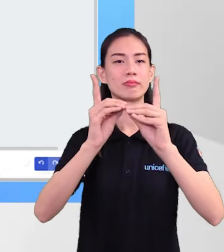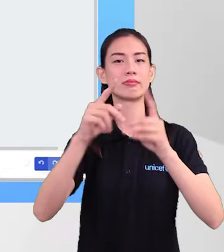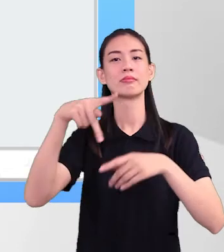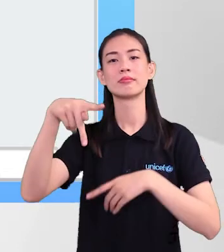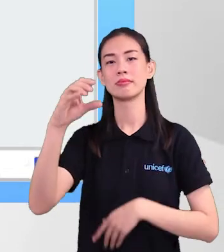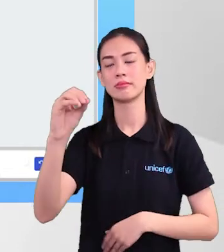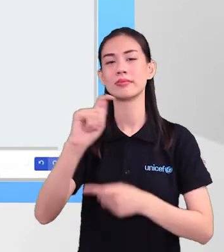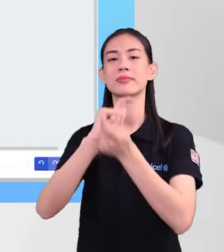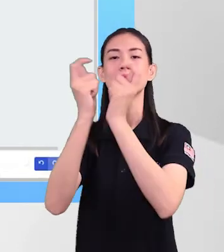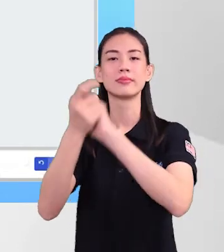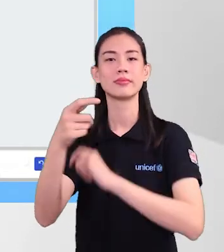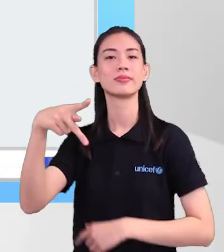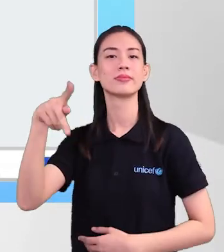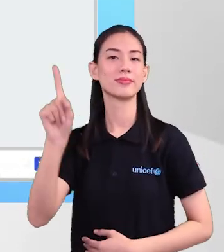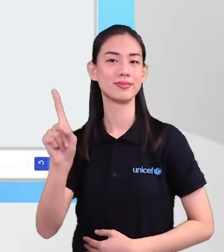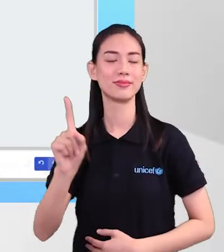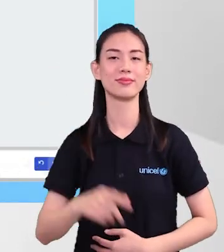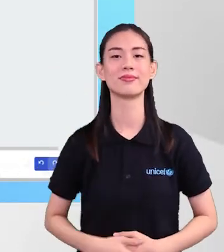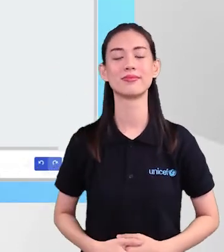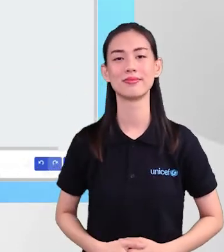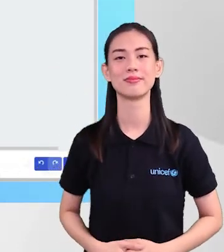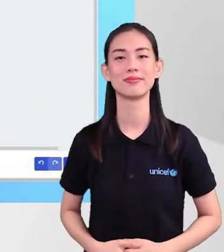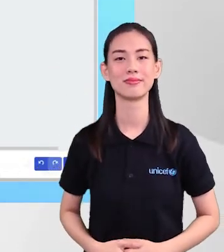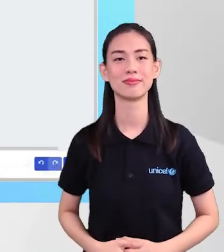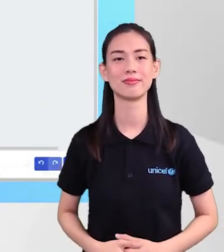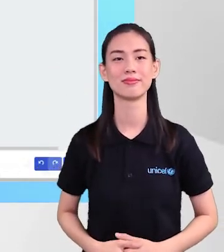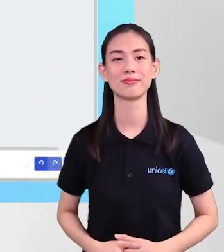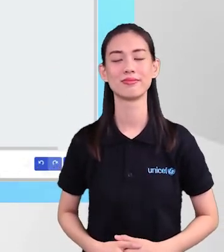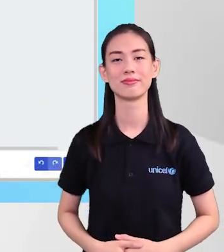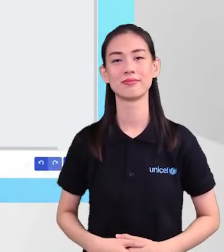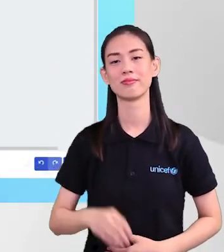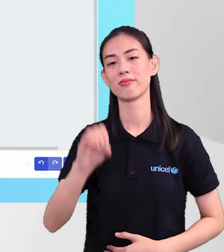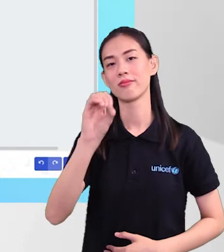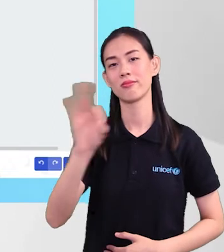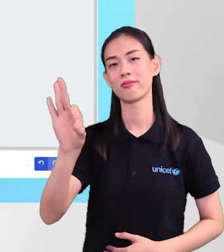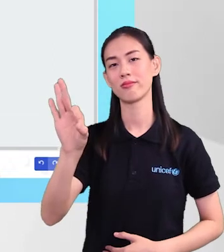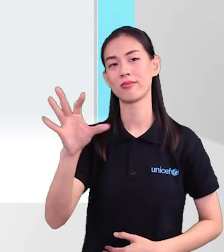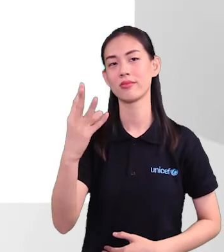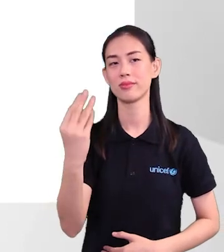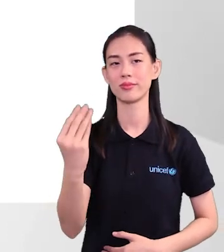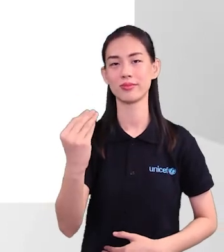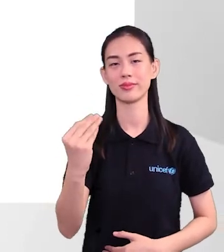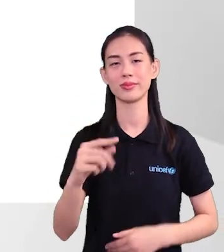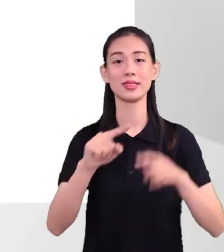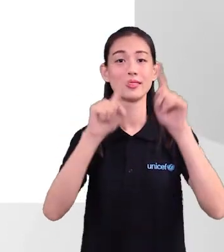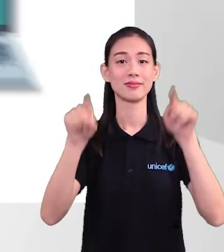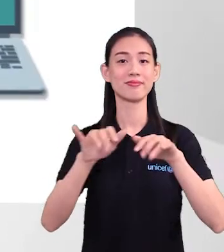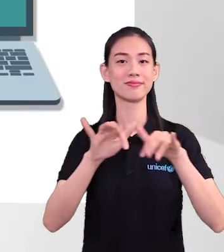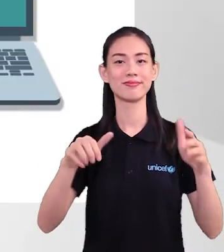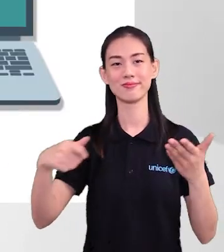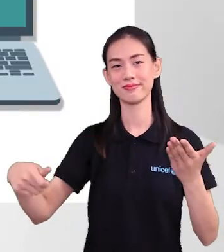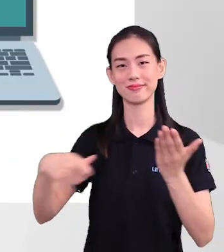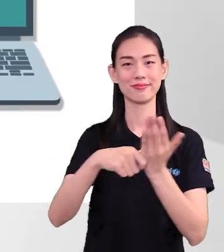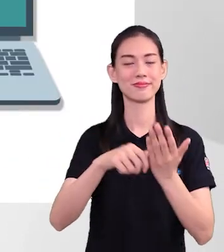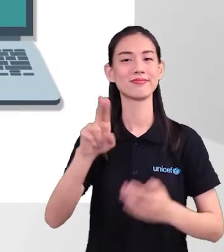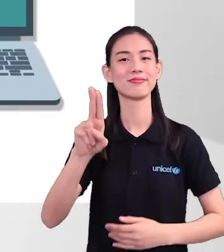pin P0. Tukarkan P0 ke P1. To 0 untuk offkan LED. Sambungkan Microbit pada komputer dengan